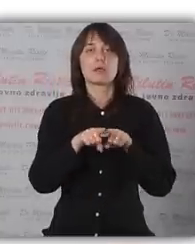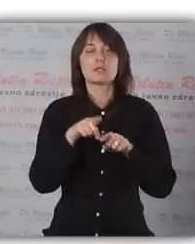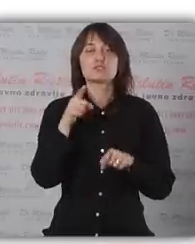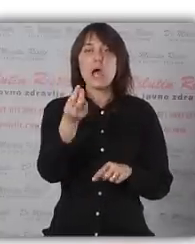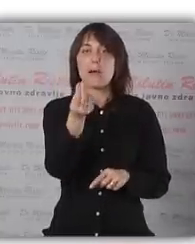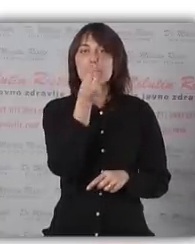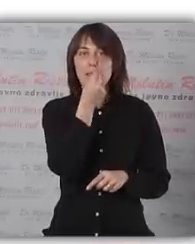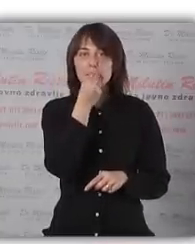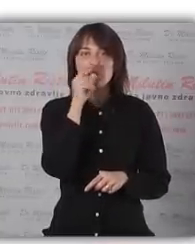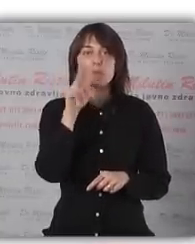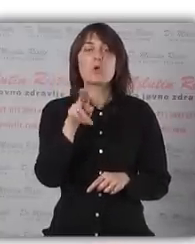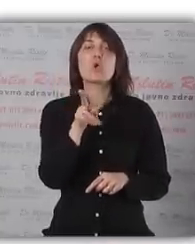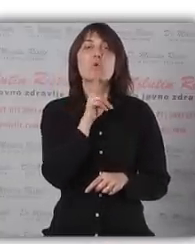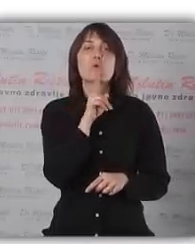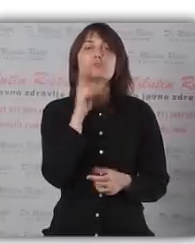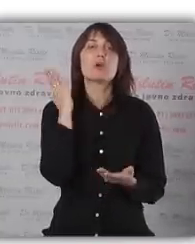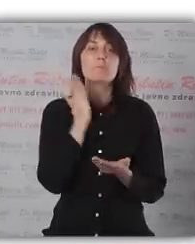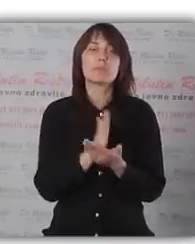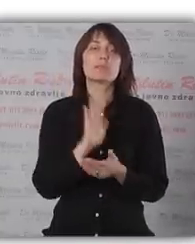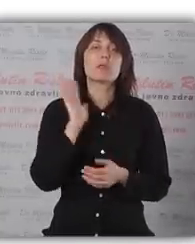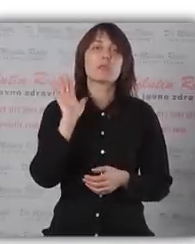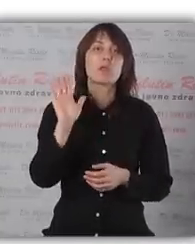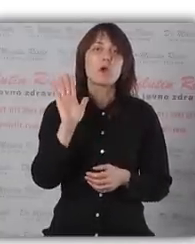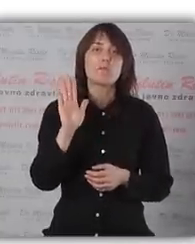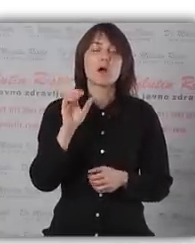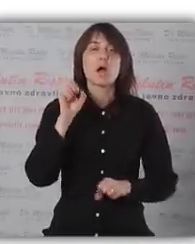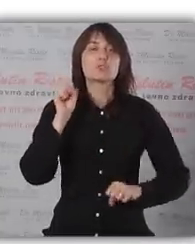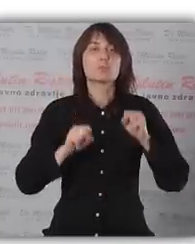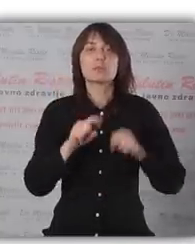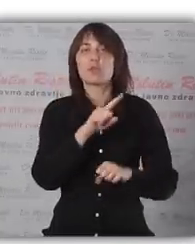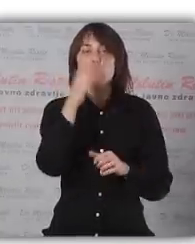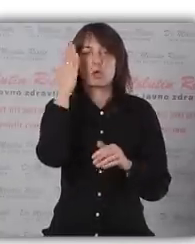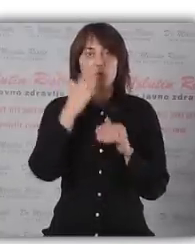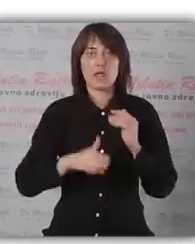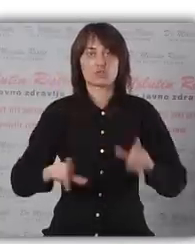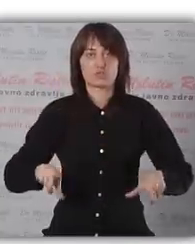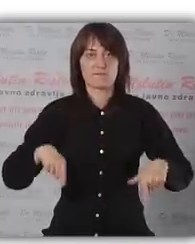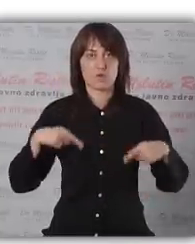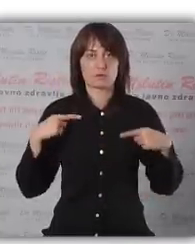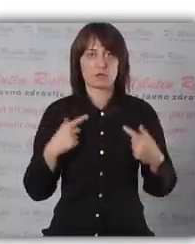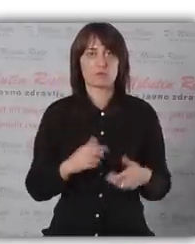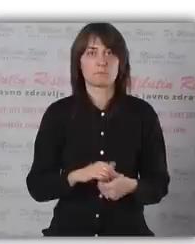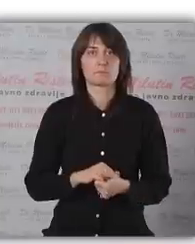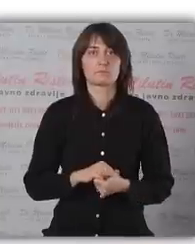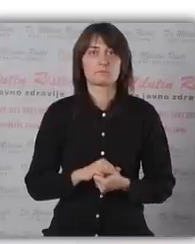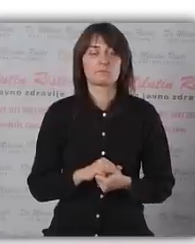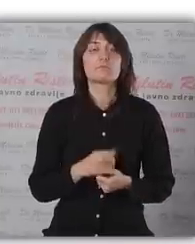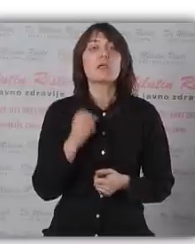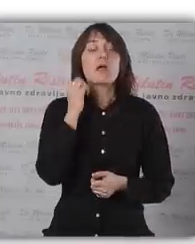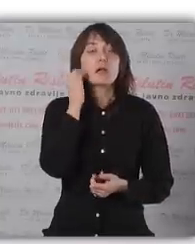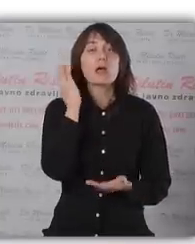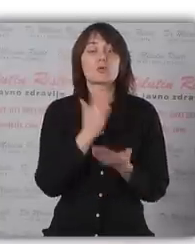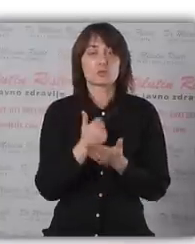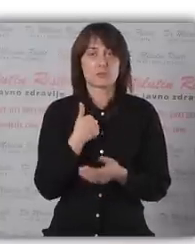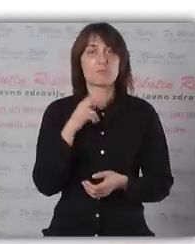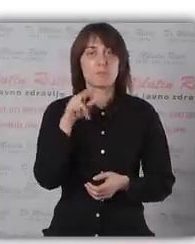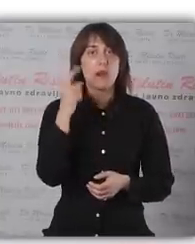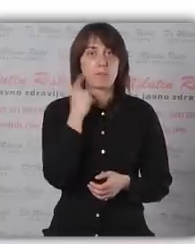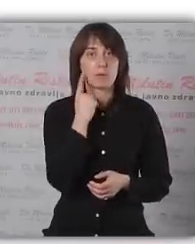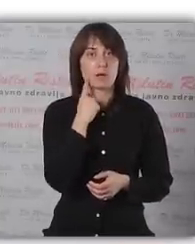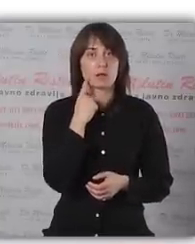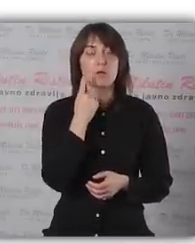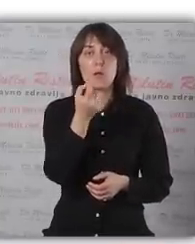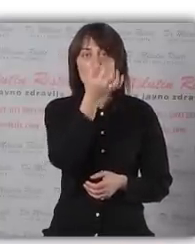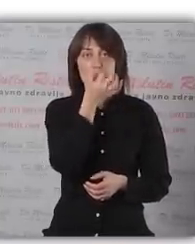osobine, tako imaju i taj apetit koji će biti njihova osobina do kraja života. Kad god sam